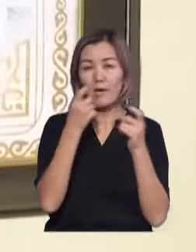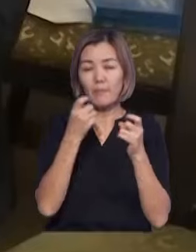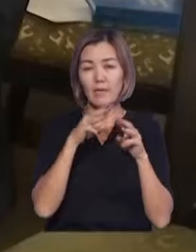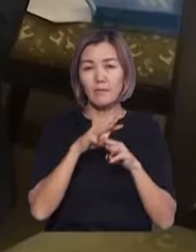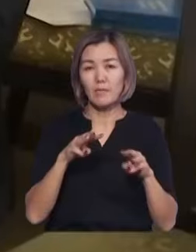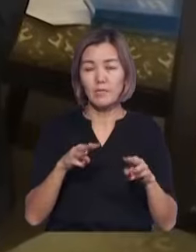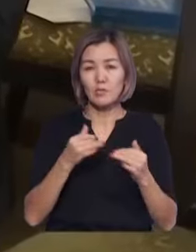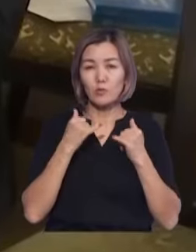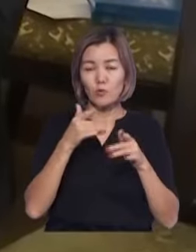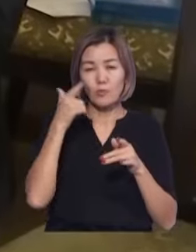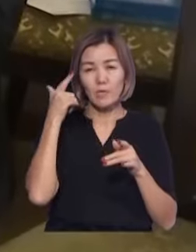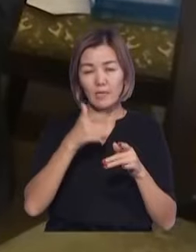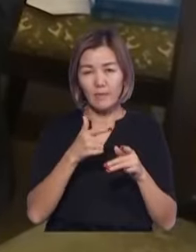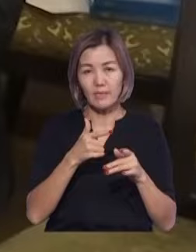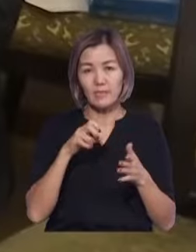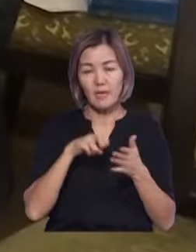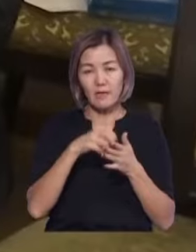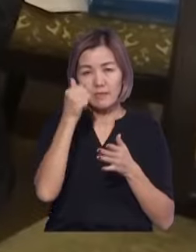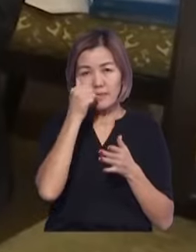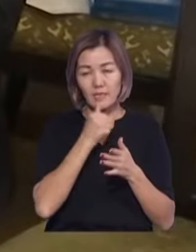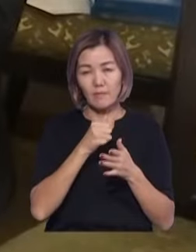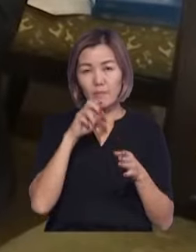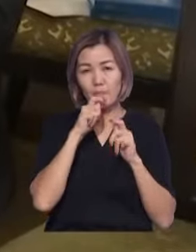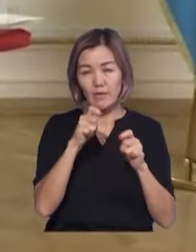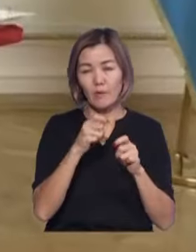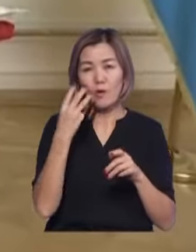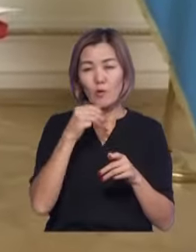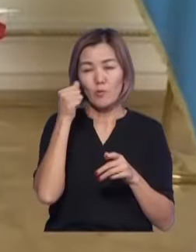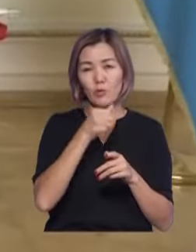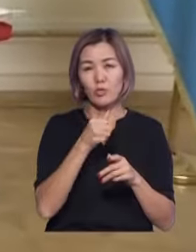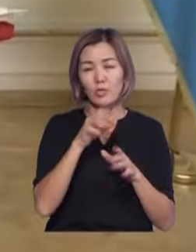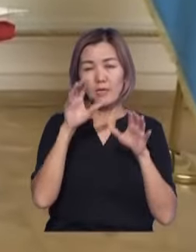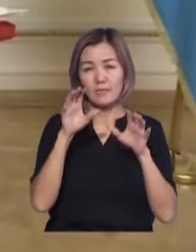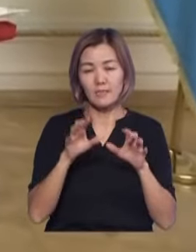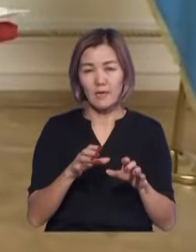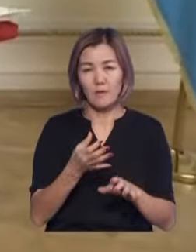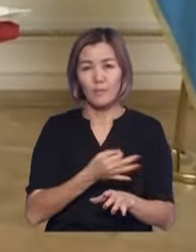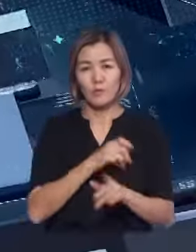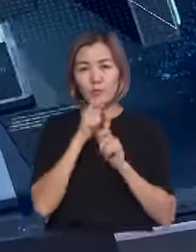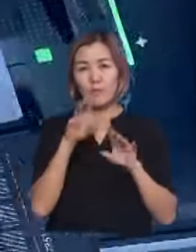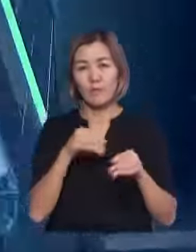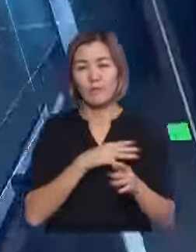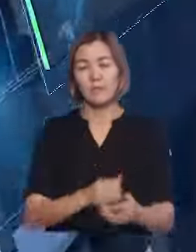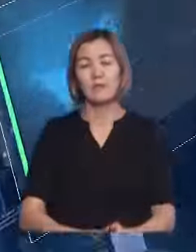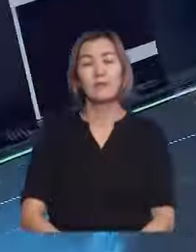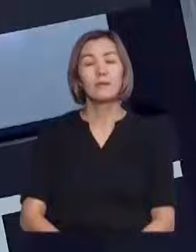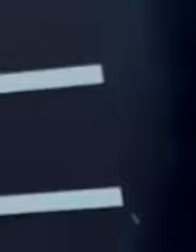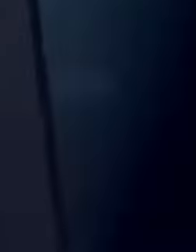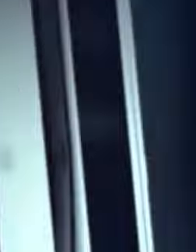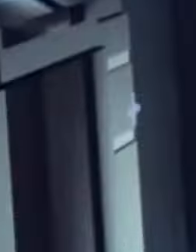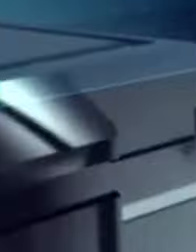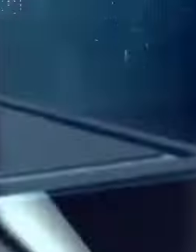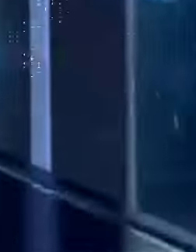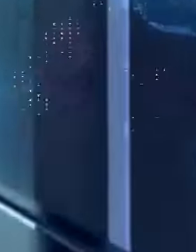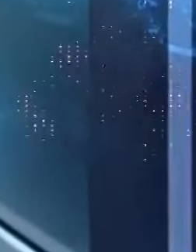құрмет грамотасы және алғыс хатымен марапатталды. Бірқатарына 30 жылдық заң төсбелгісі де табысталды. Ақбота Оралғызы, Жандос